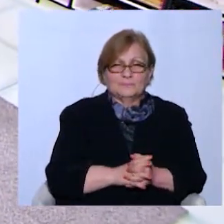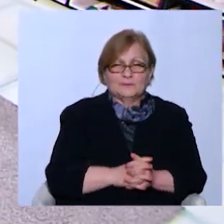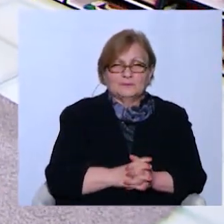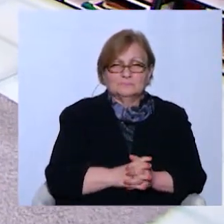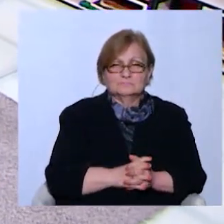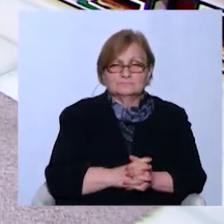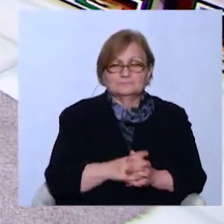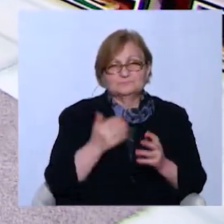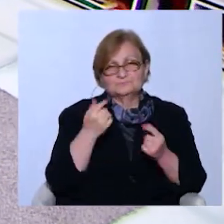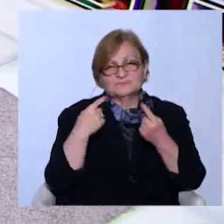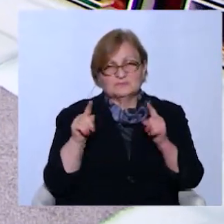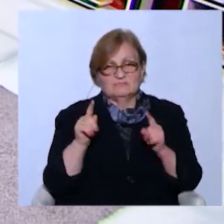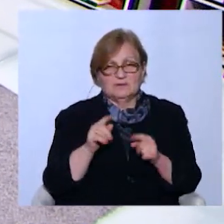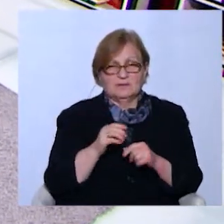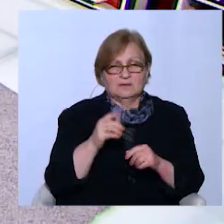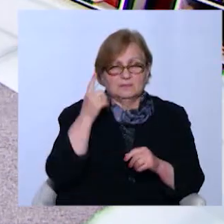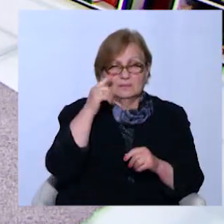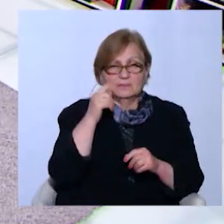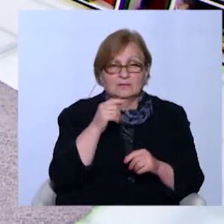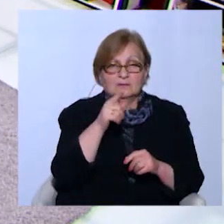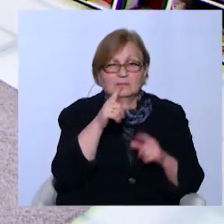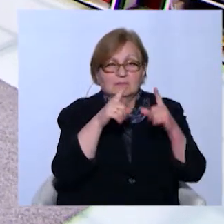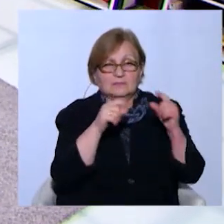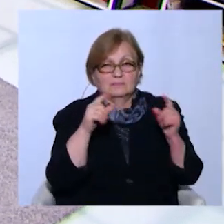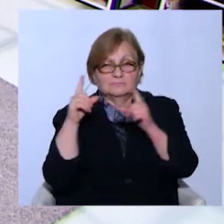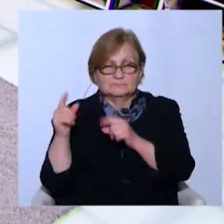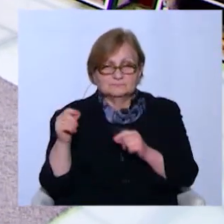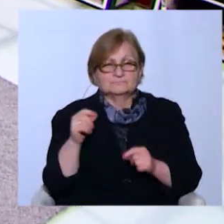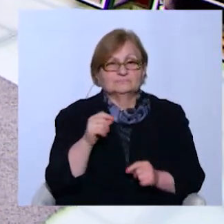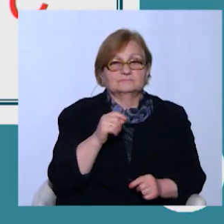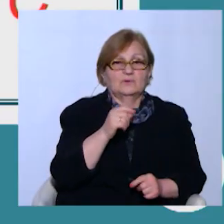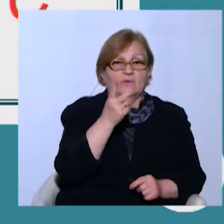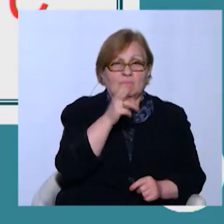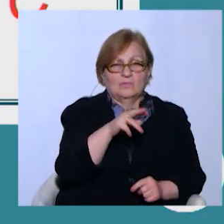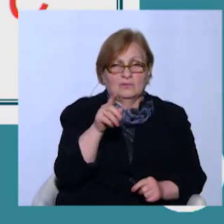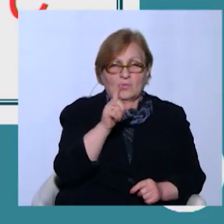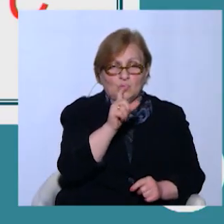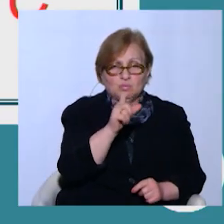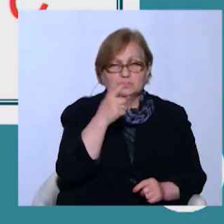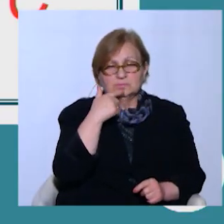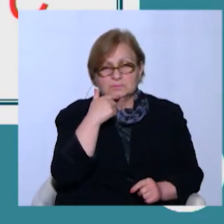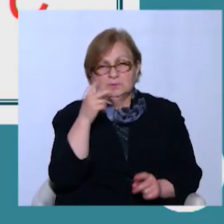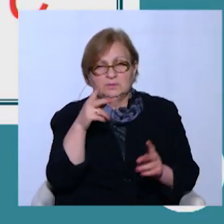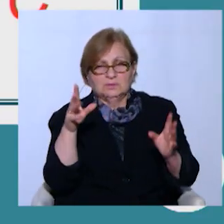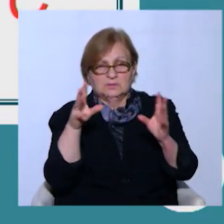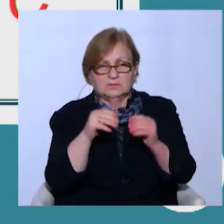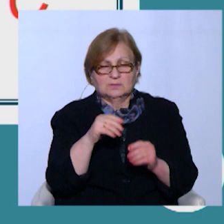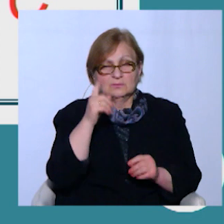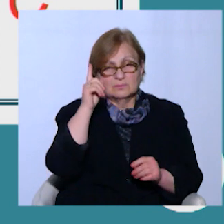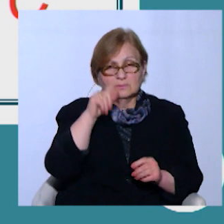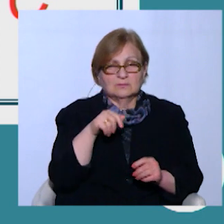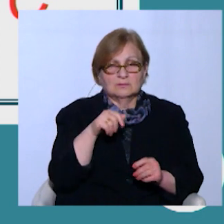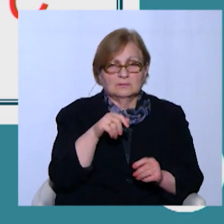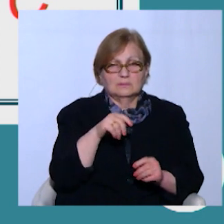ესეთი ამოცანა. მოცემულია ABC სამკუთხედი, მსგავსია A პირველი, B პირველი, C პირველი სამკუთხედის. ჩვენ ვიცით,